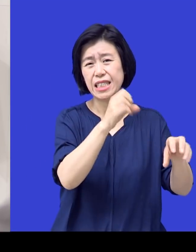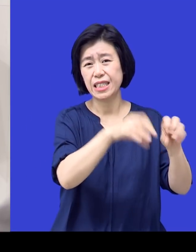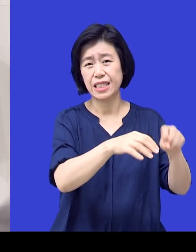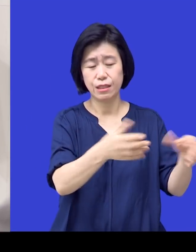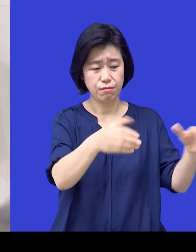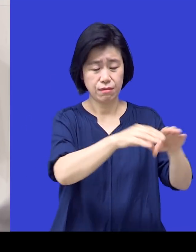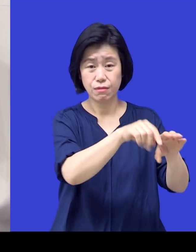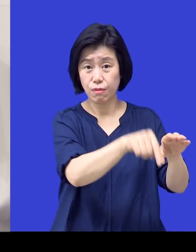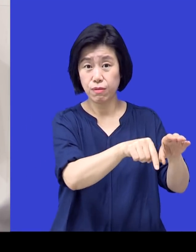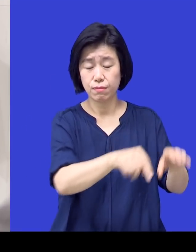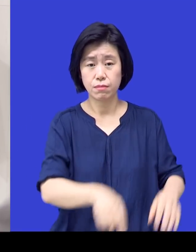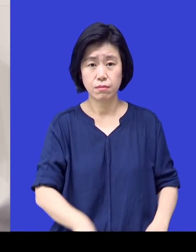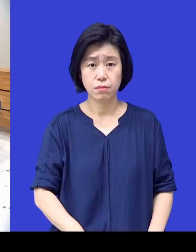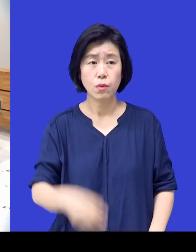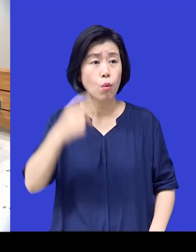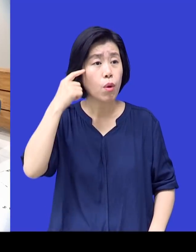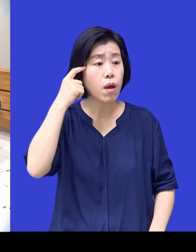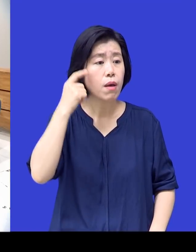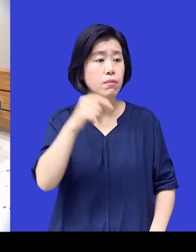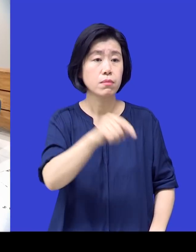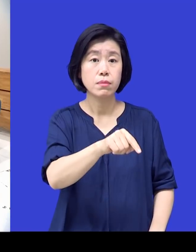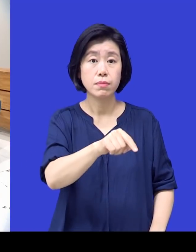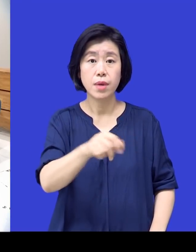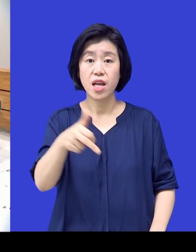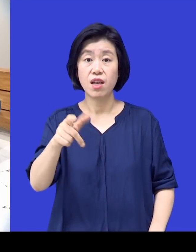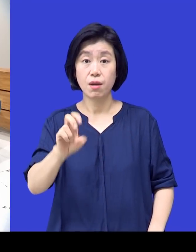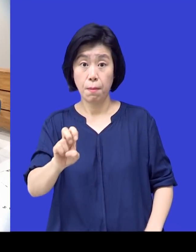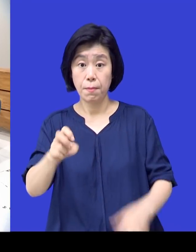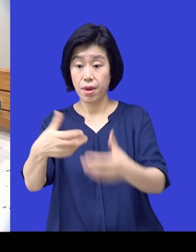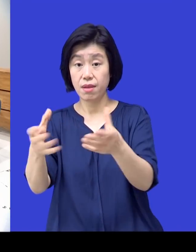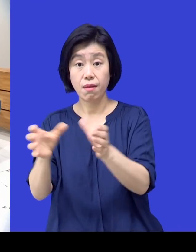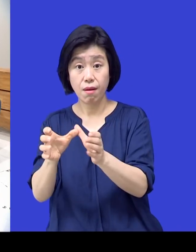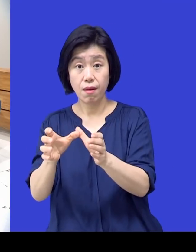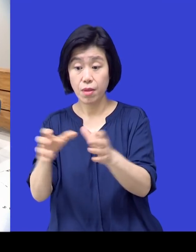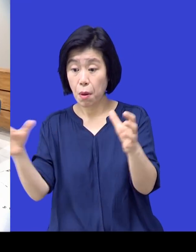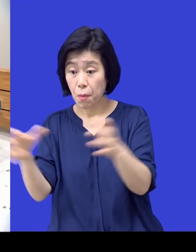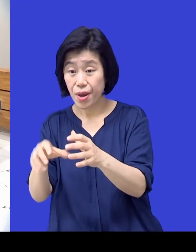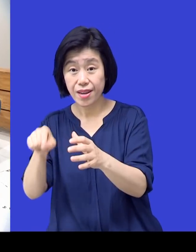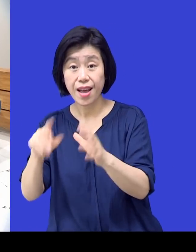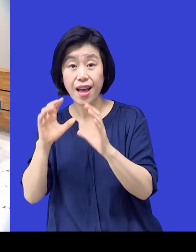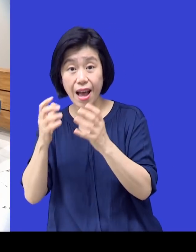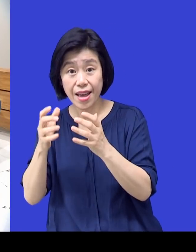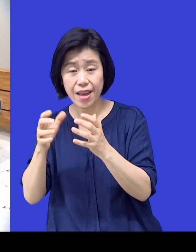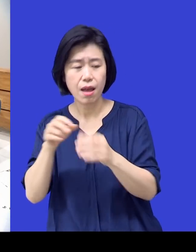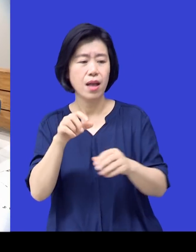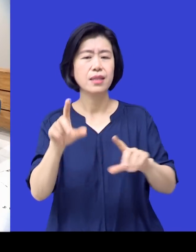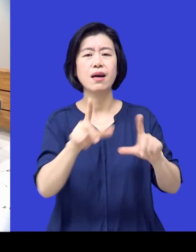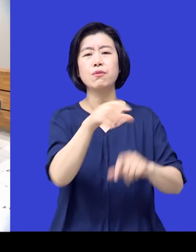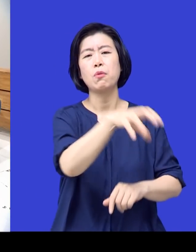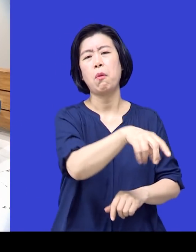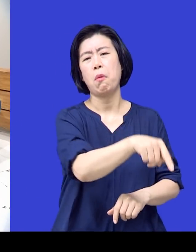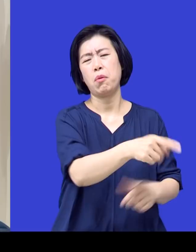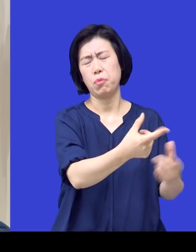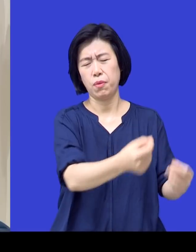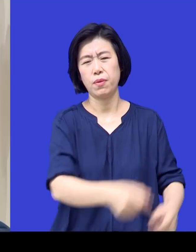아이들이 이곳에 사는 아이들이 온다는 거예요. 노예처럼 사는 애들이 예. 쓰레기에서 이렇게 분리수거하는. 네.